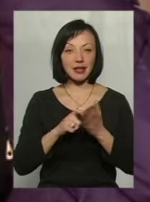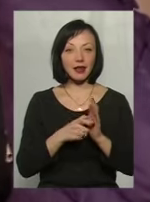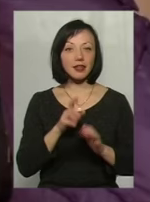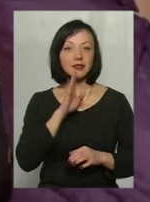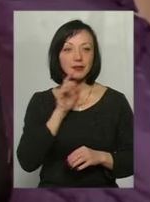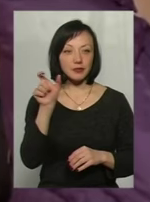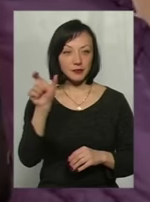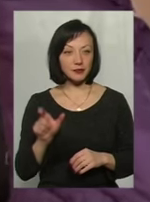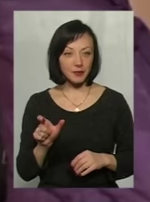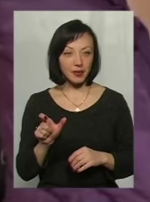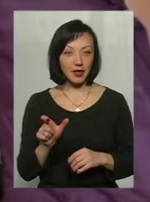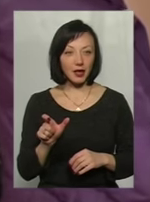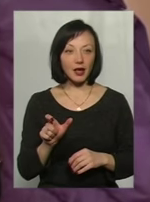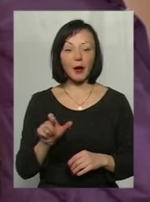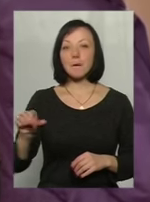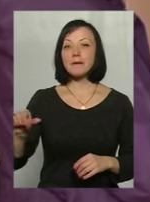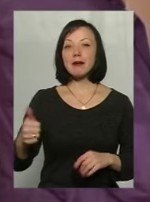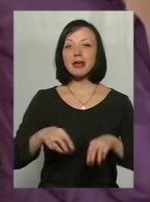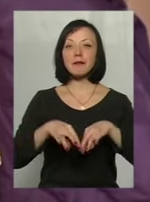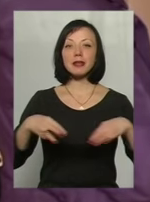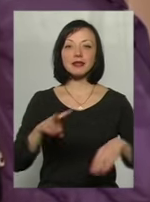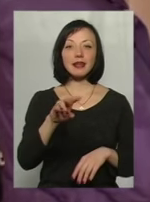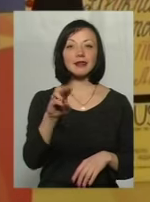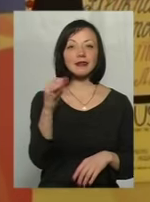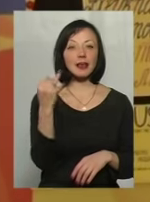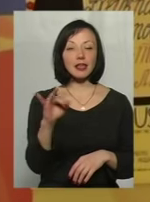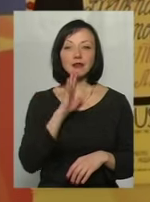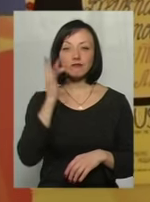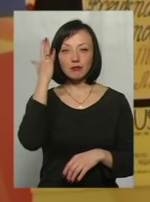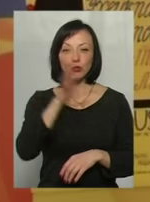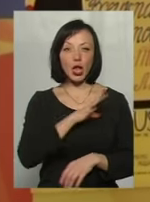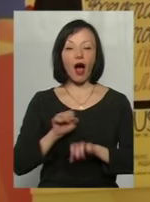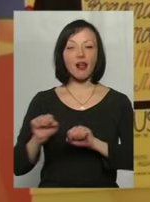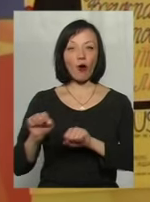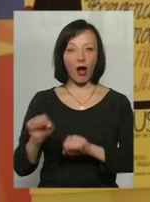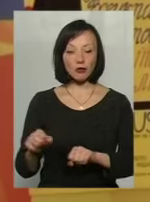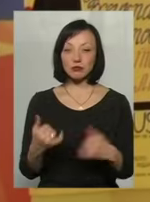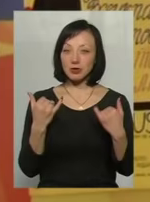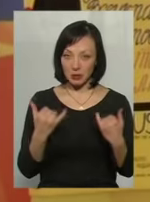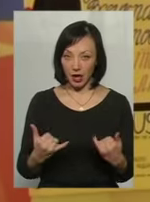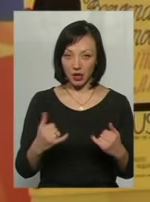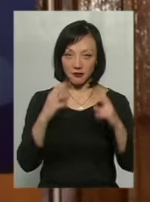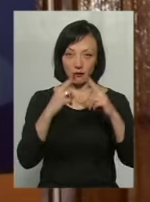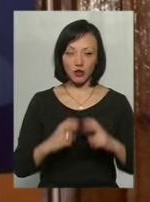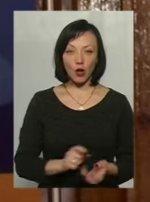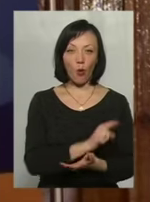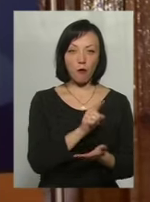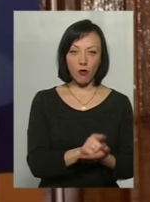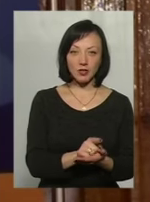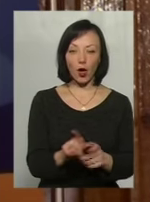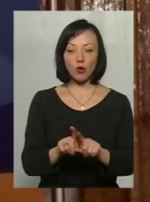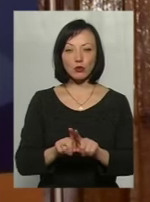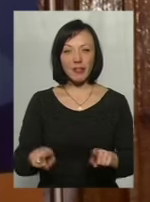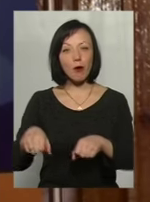Маріамі Погребинська – прем'єр-міністр ліцею. Дівчинка мріє бути адвокатом, а вже зараз вивчає обов'язки та